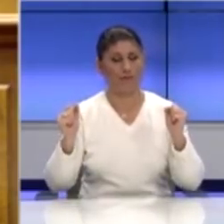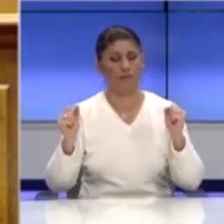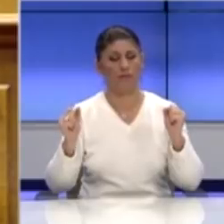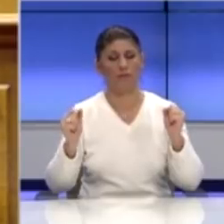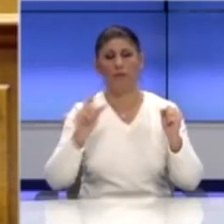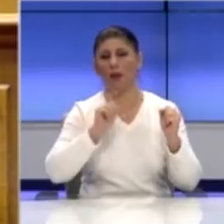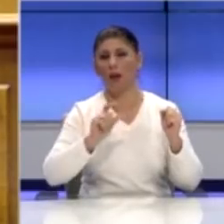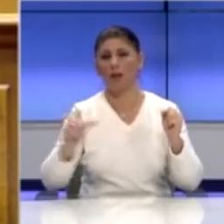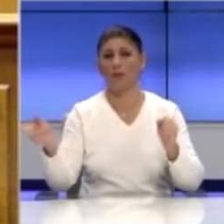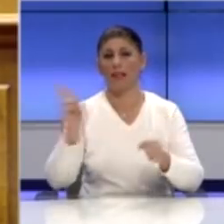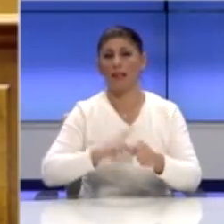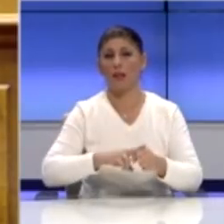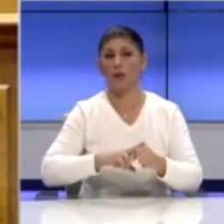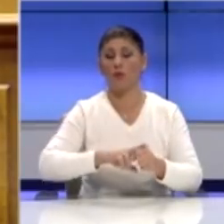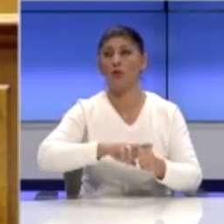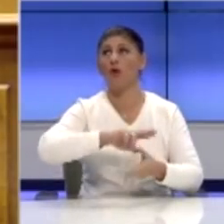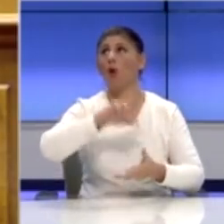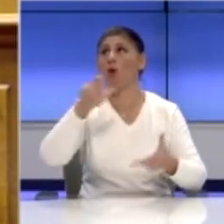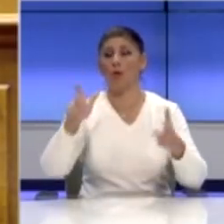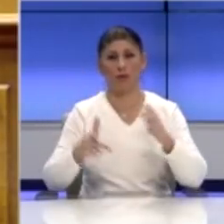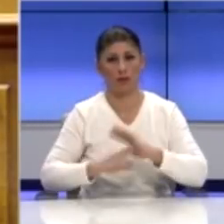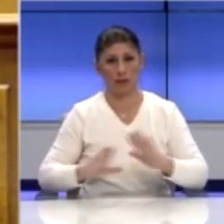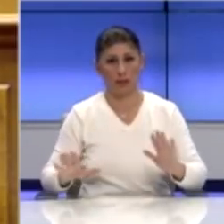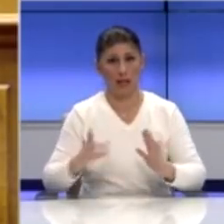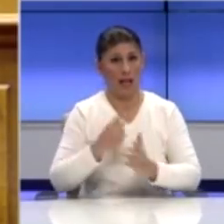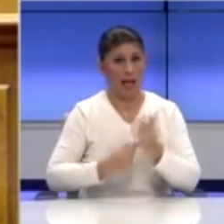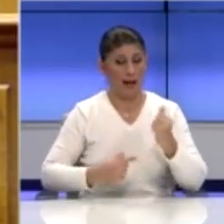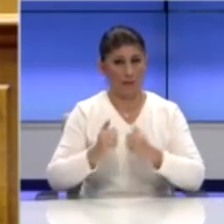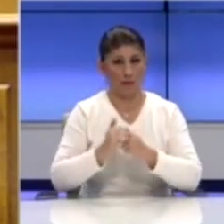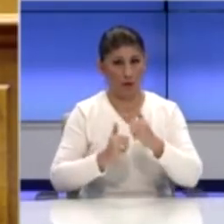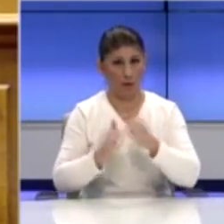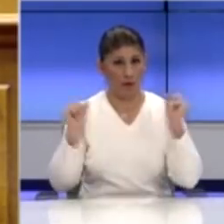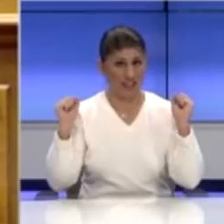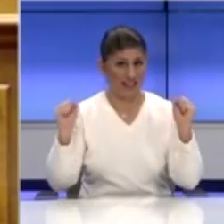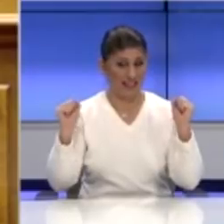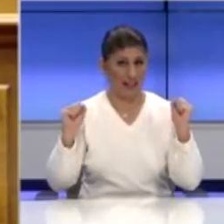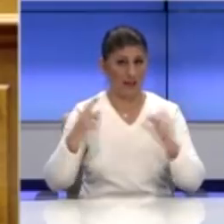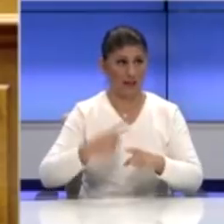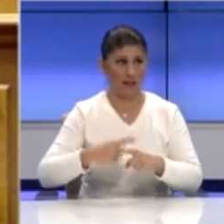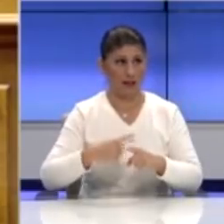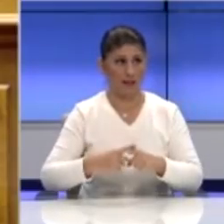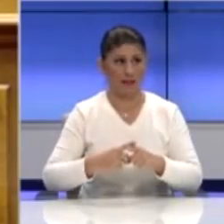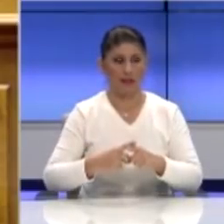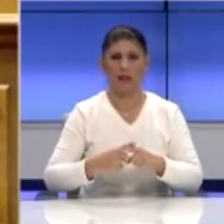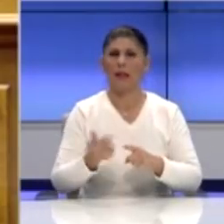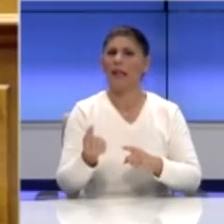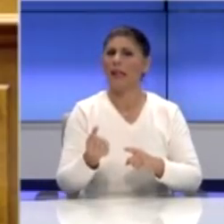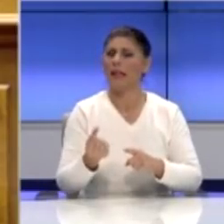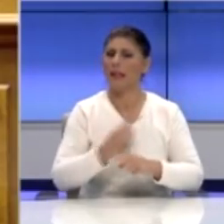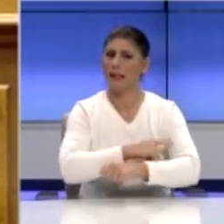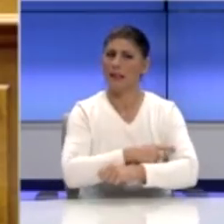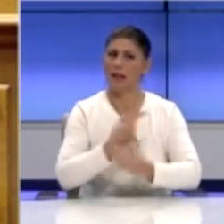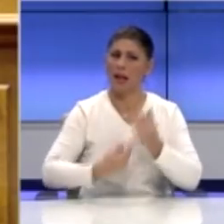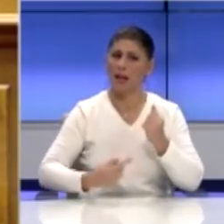με εκατομμύρια νεκρούς σε ολόκληρο τον πλανήτη. Η έλλειψη υποδομών υγείας για το λαό, οι λίγοι γιατροί, η έλλειψη